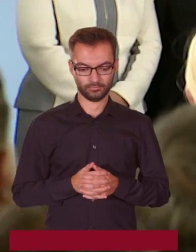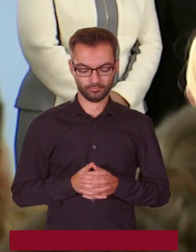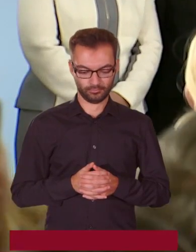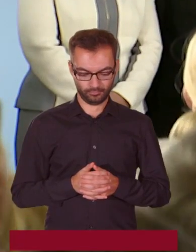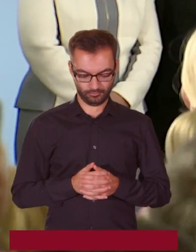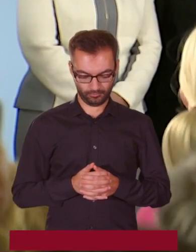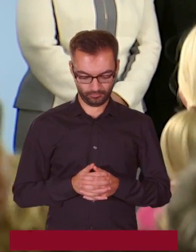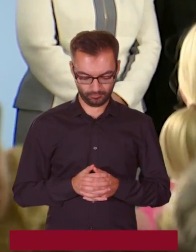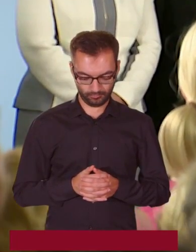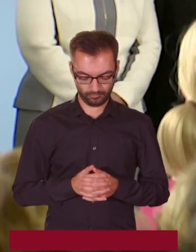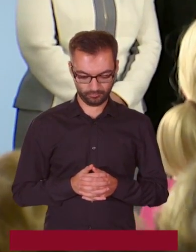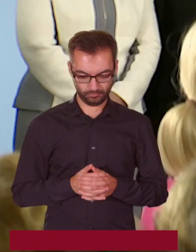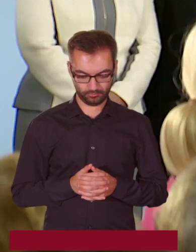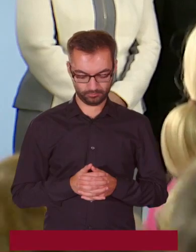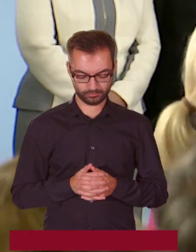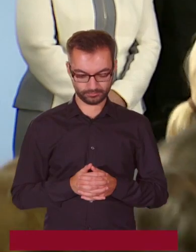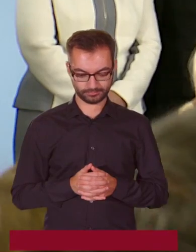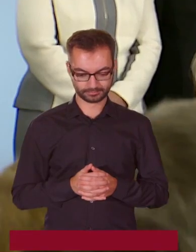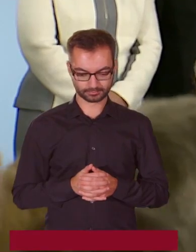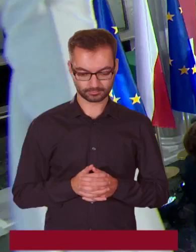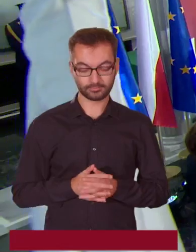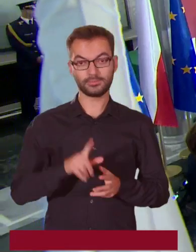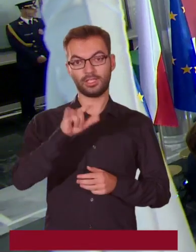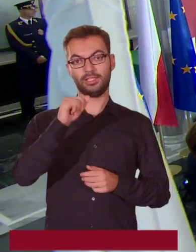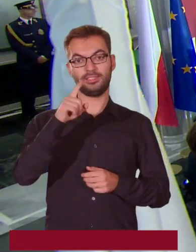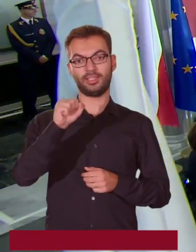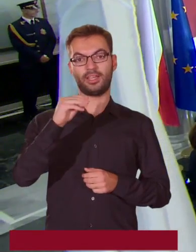Proszę panią Lidię Ewę Burzyńską.